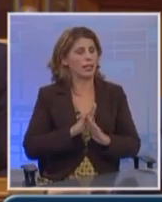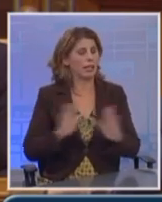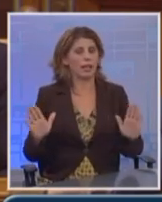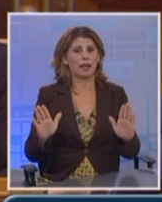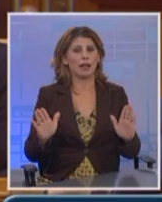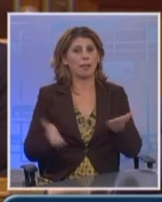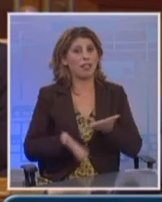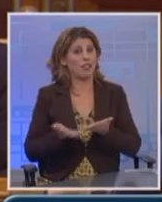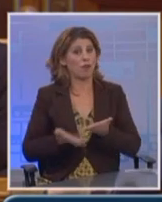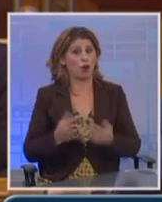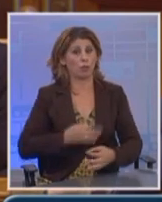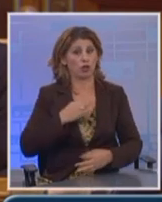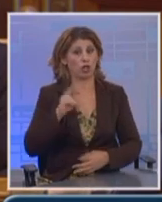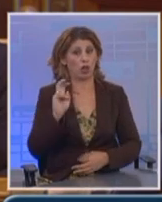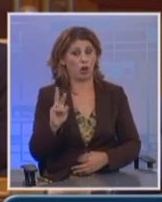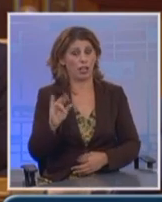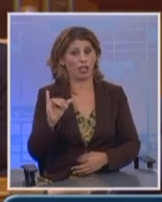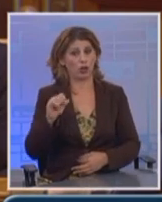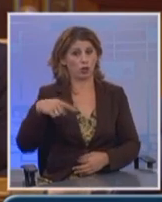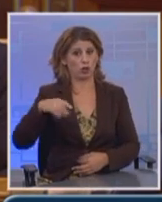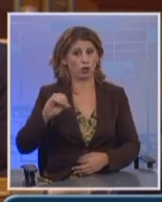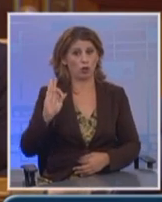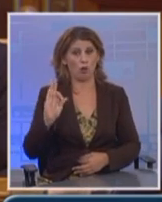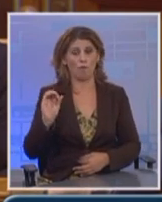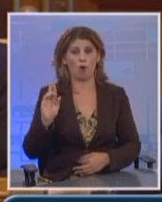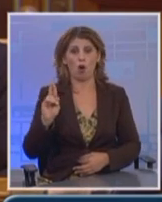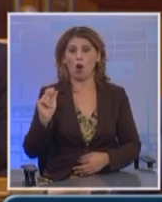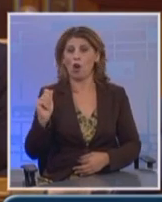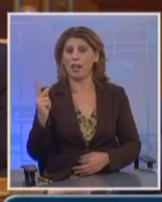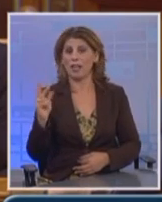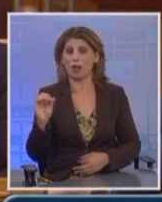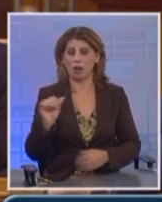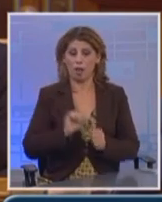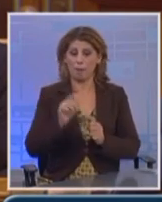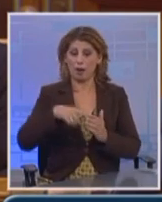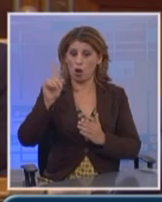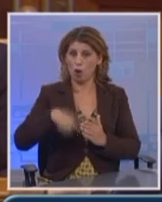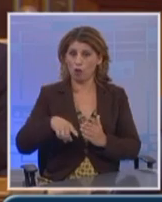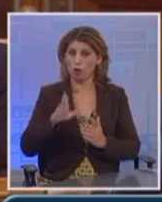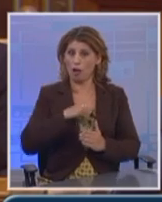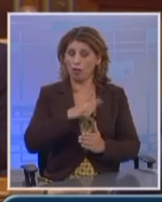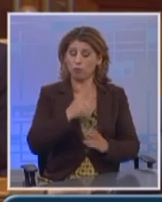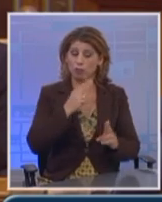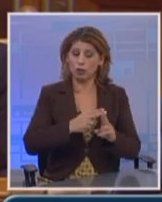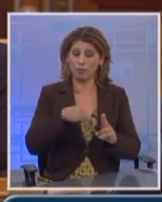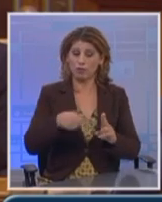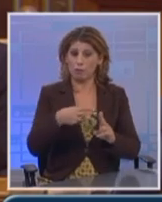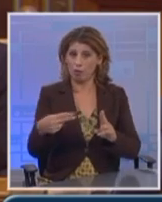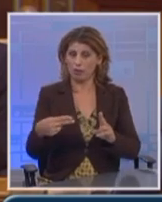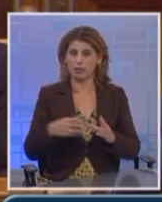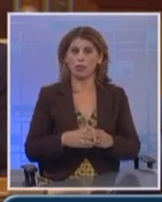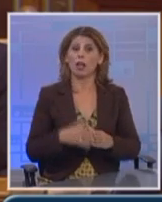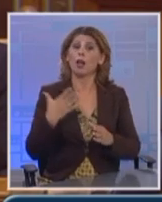από τον κύριο Χριστοφοράκο, παρά το γεγονός ότι στο ημερολόγιο του ο άνθρωπος κλειδί της υποθέσεως αυτή,